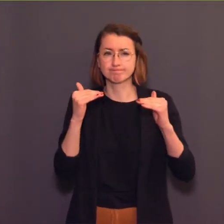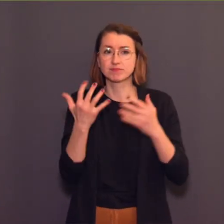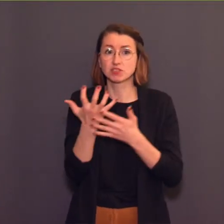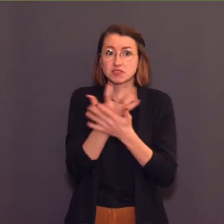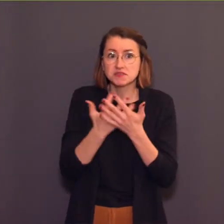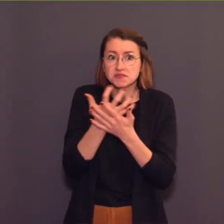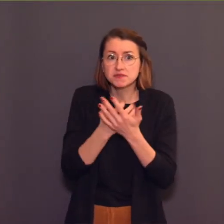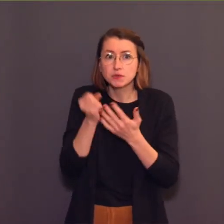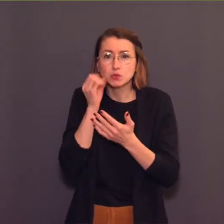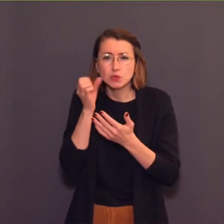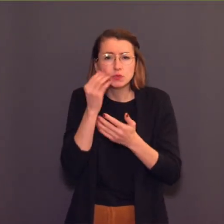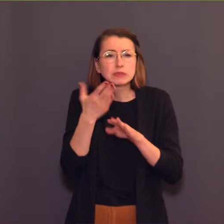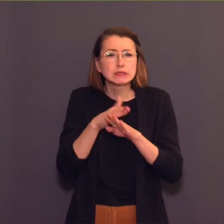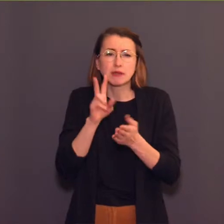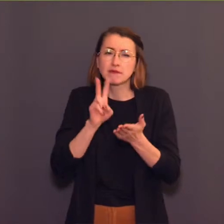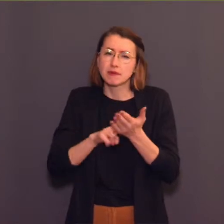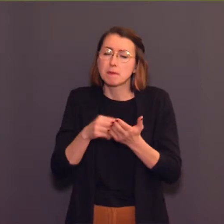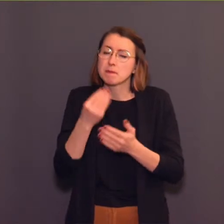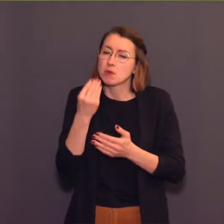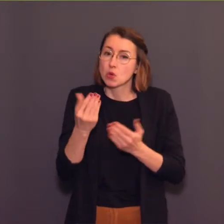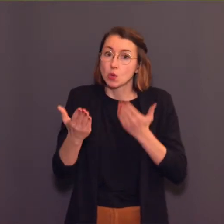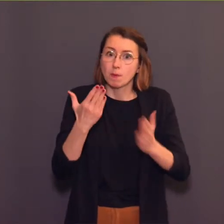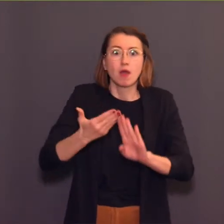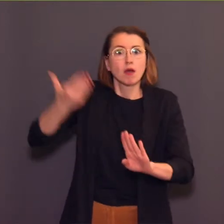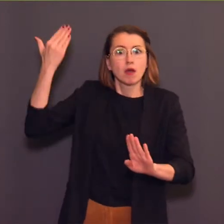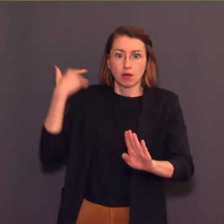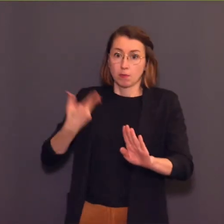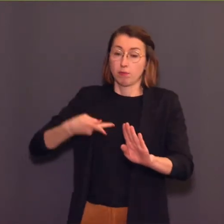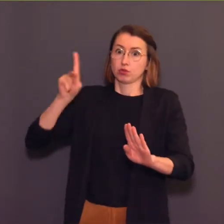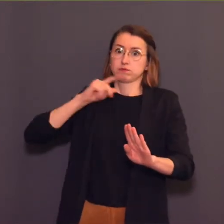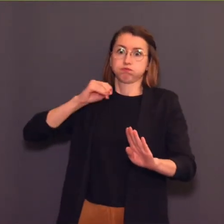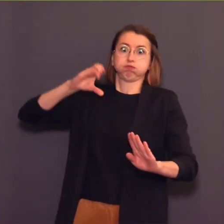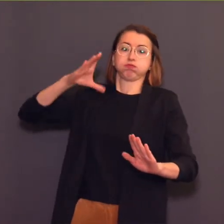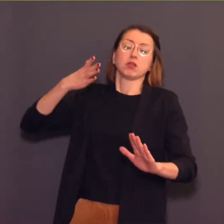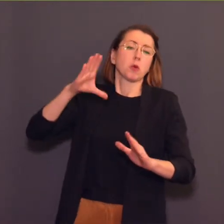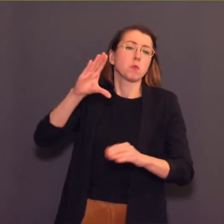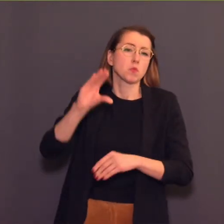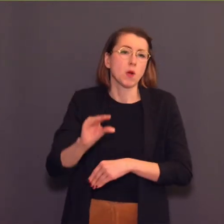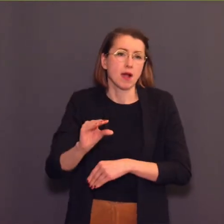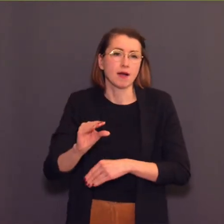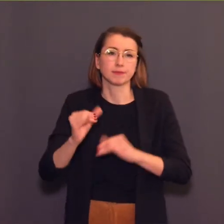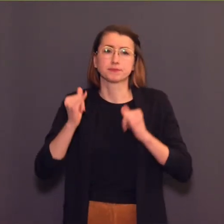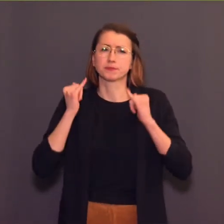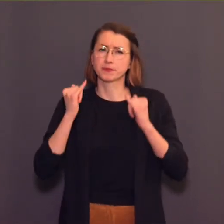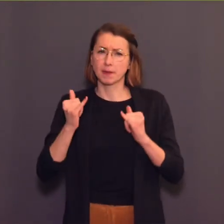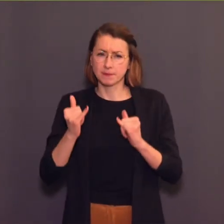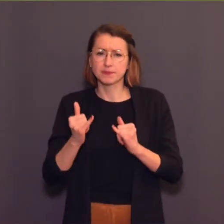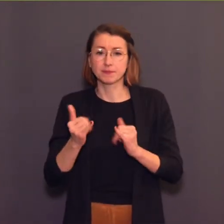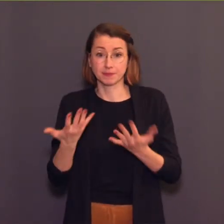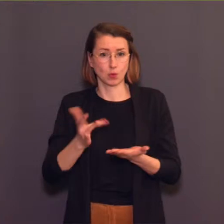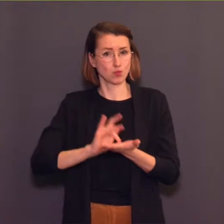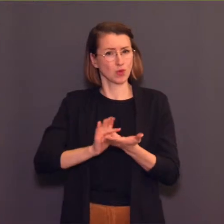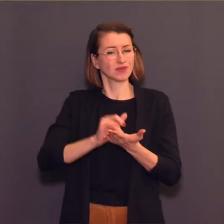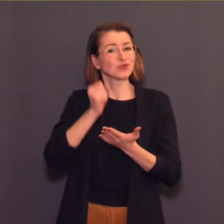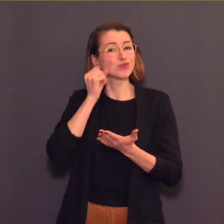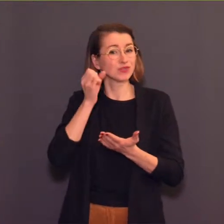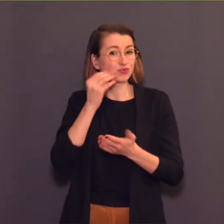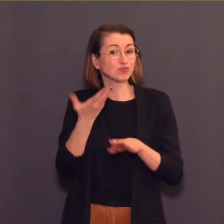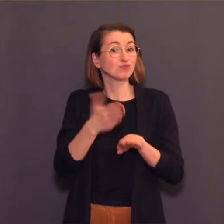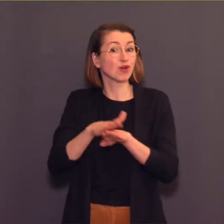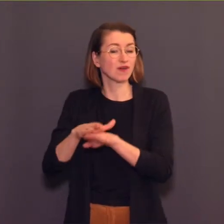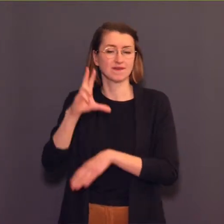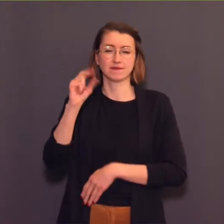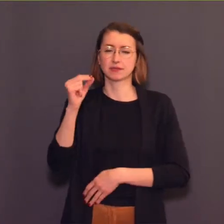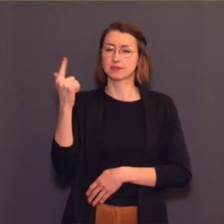pu connaître dans le passé. Nous déplorons actuellement en moyenne 27 décès par jour. En l'occurrence, il s'agissait de 23 décès par